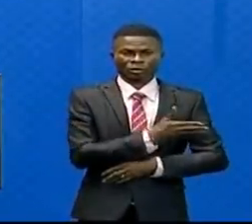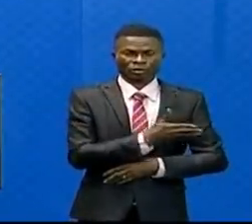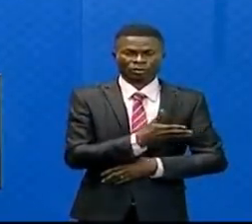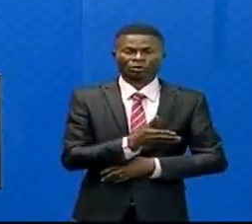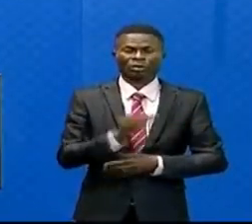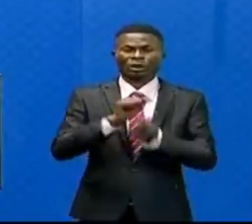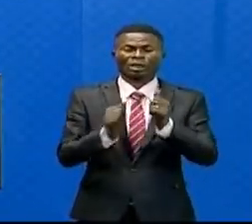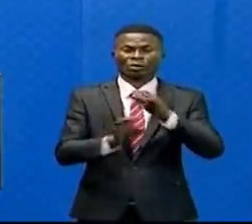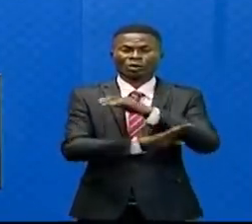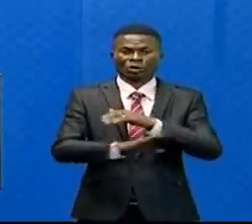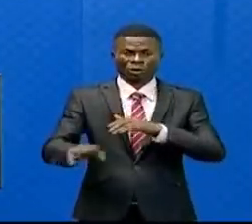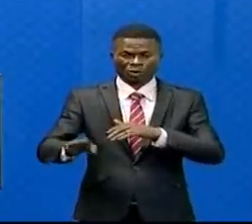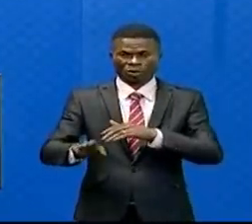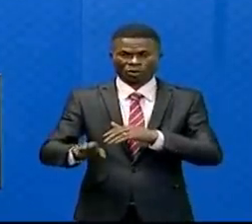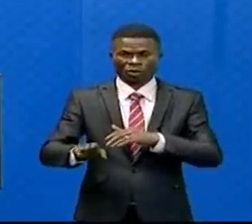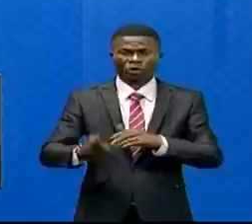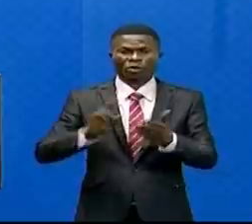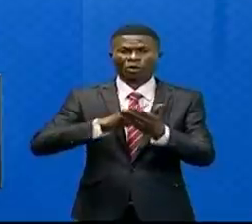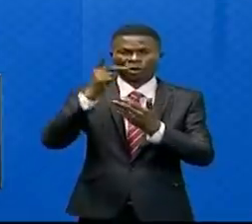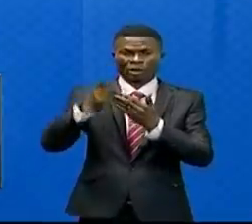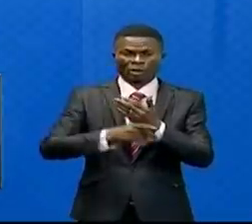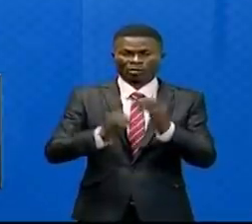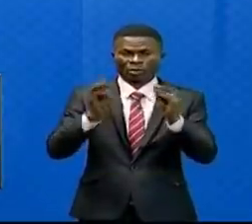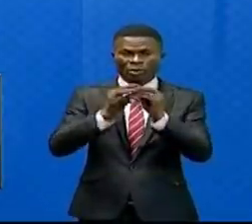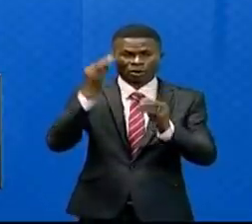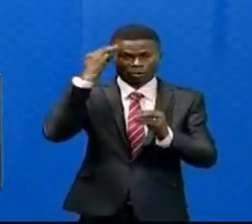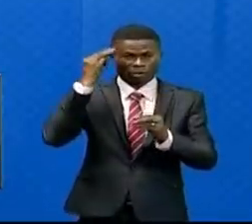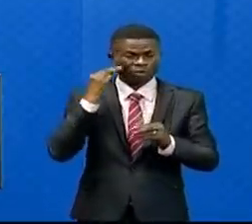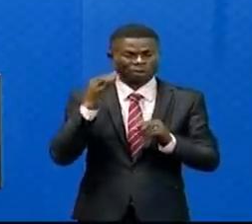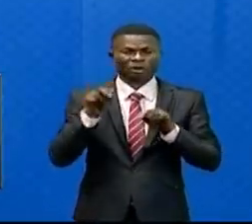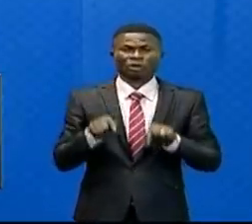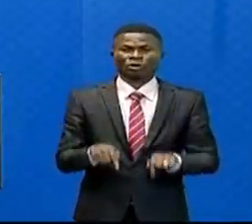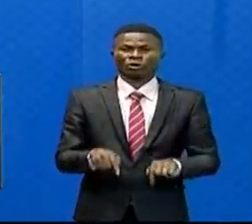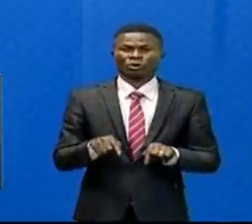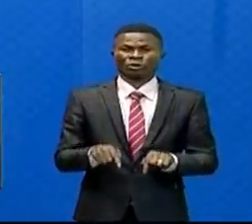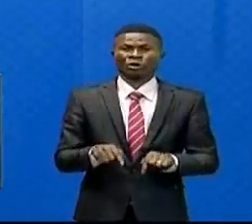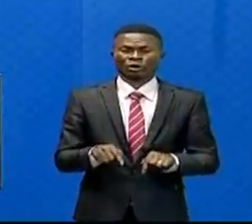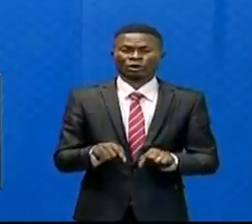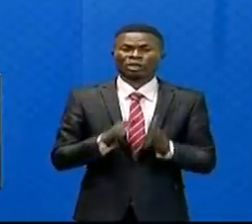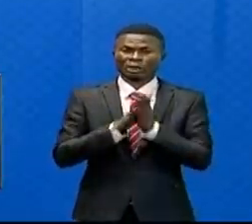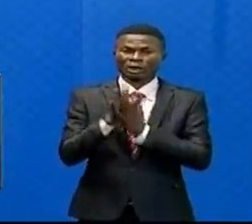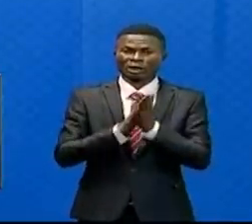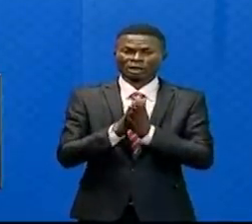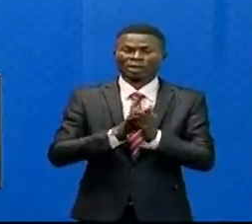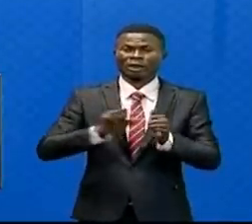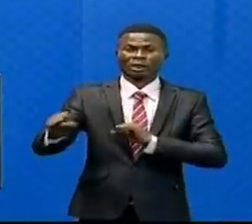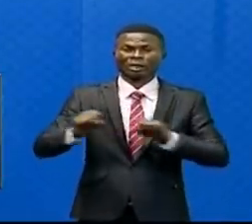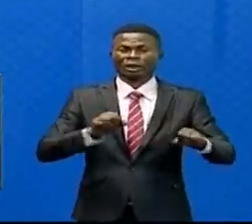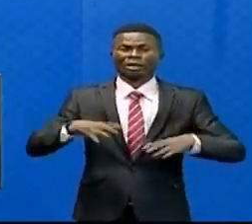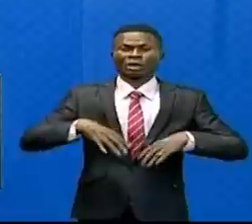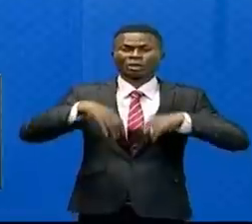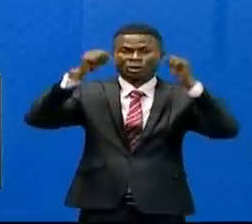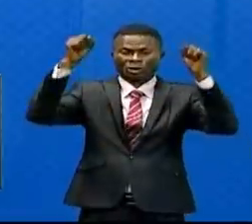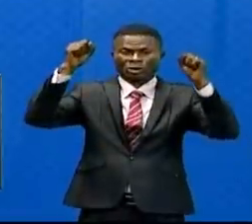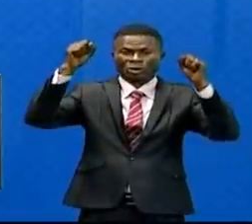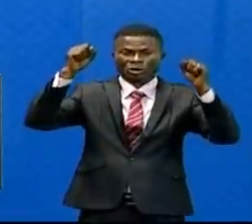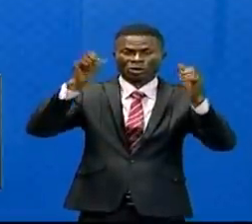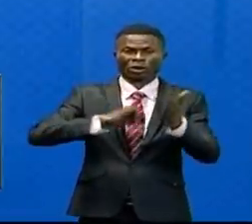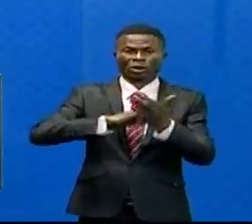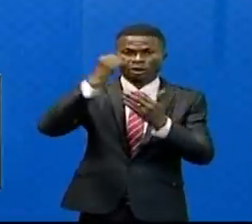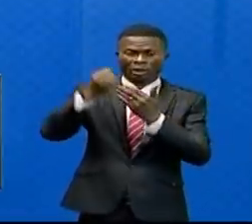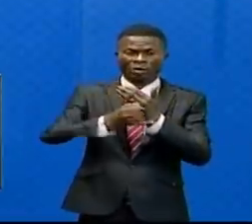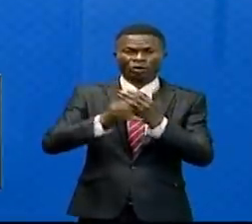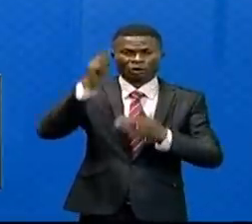point inscrit à l'ordre du jour du Conseil des ministres de ce jour, relatif à l'examen et l'adoption d'un projet de